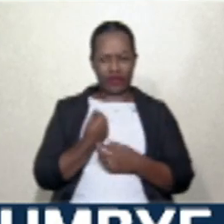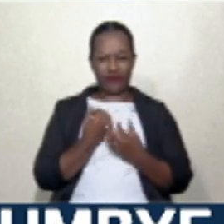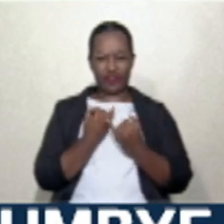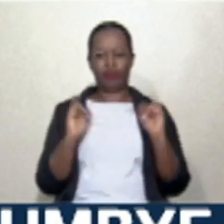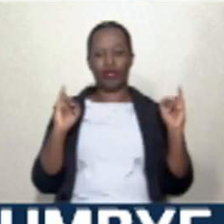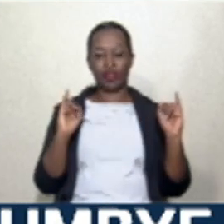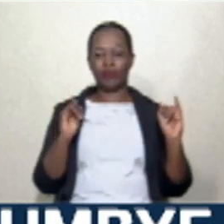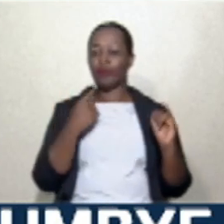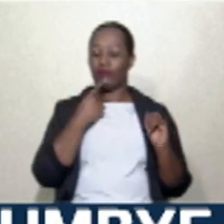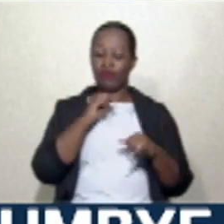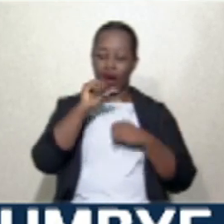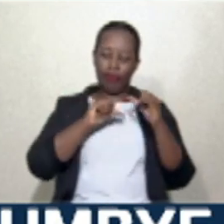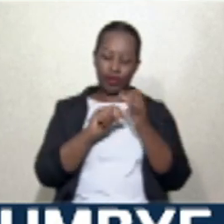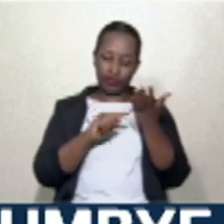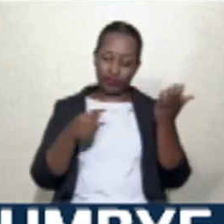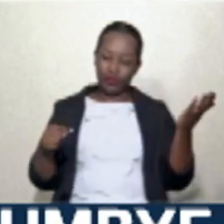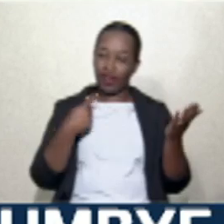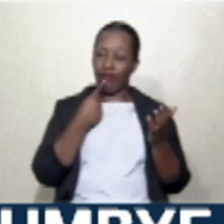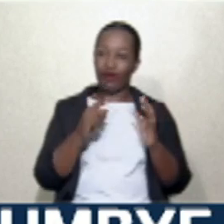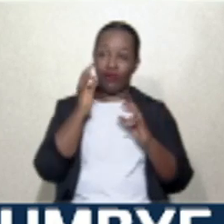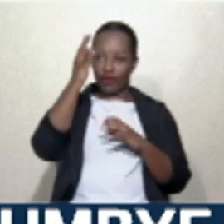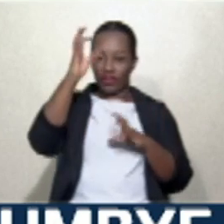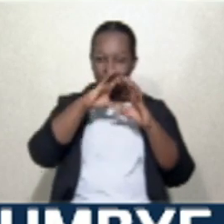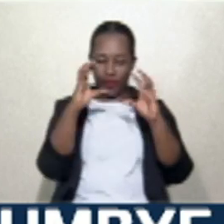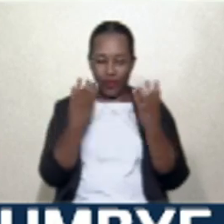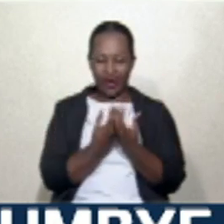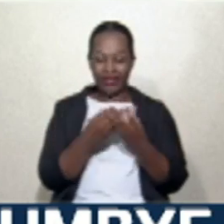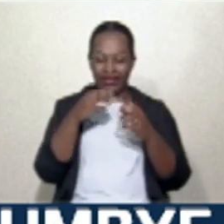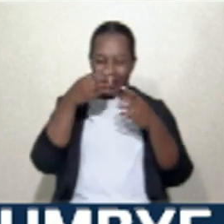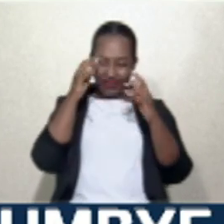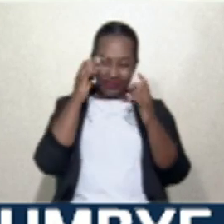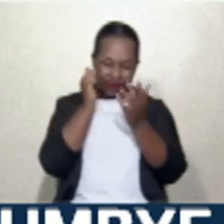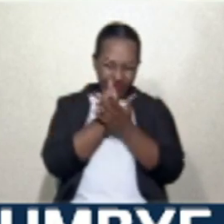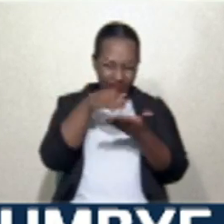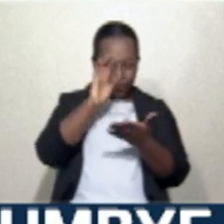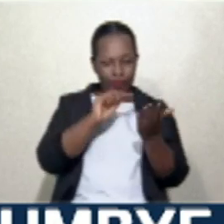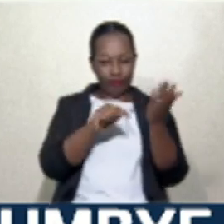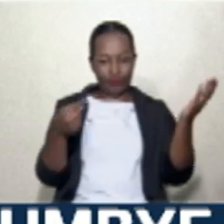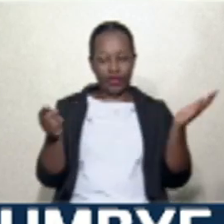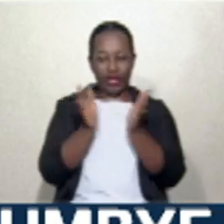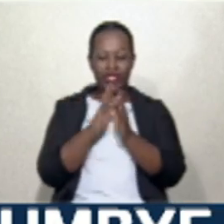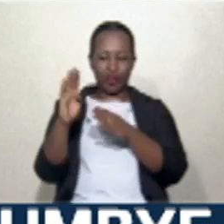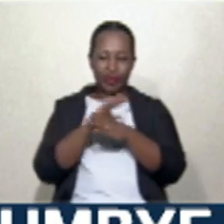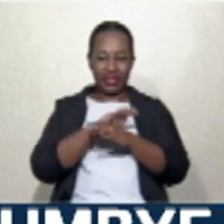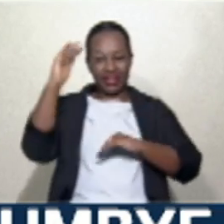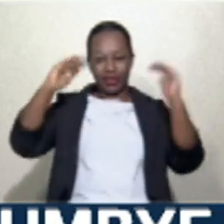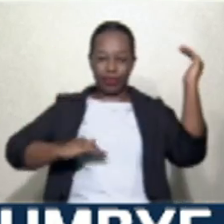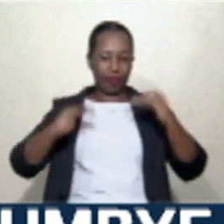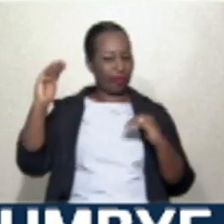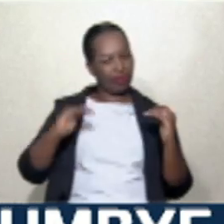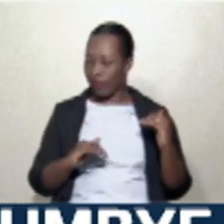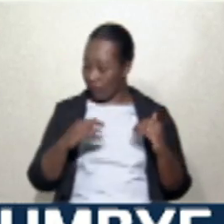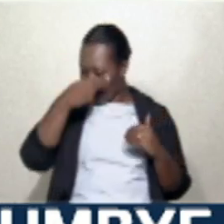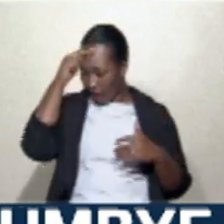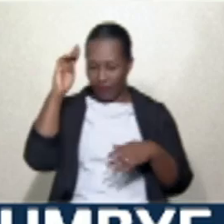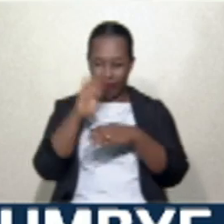ko ahazaza hisi ari mu biganza byaryo. Avuga ko bityo hakenewe ishoramari ritarimo ubusumbane muri uru rwego rufatiye runini inzego